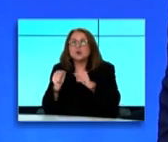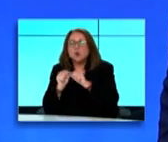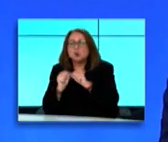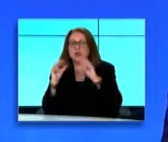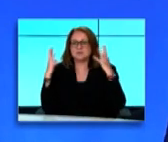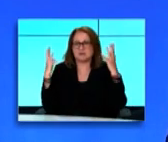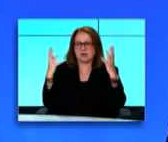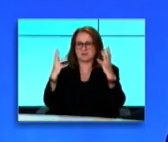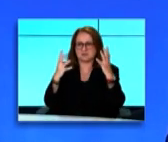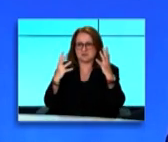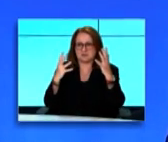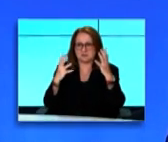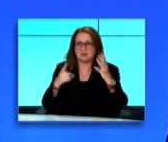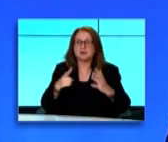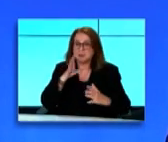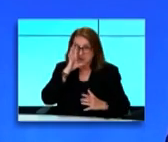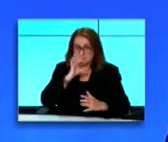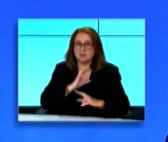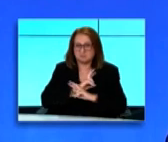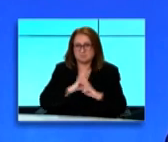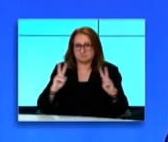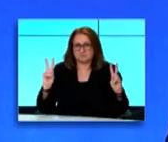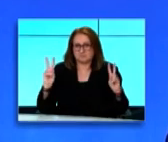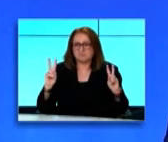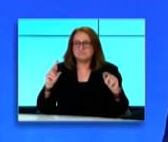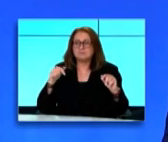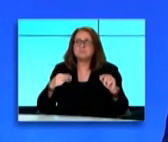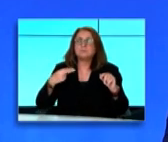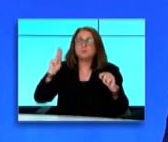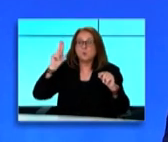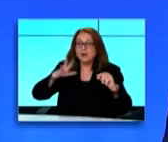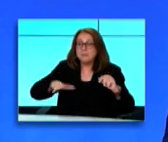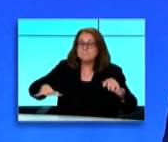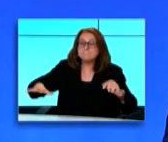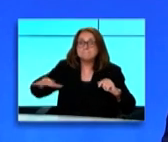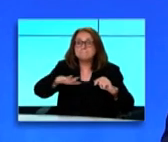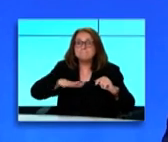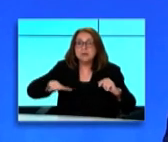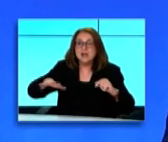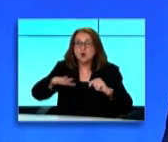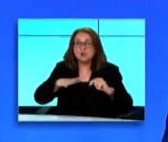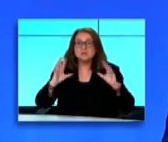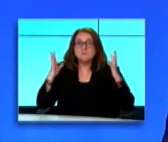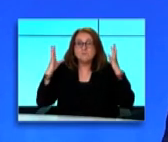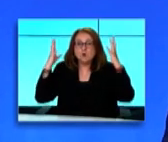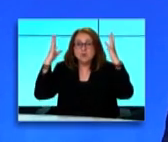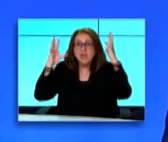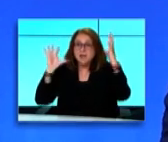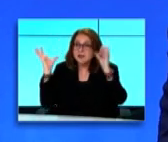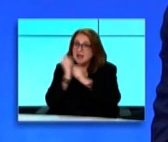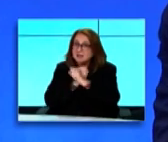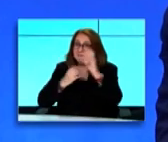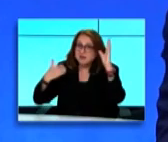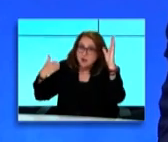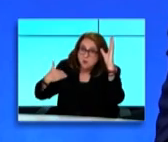Είναι σαφές ότι πια, ειδικά σε εκείνες τις περιοχές οι οποίες η φωτιά έφτασε μέχρι τον οικισμό, ότι